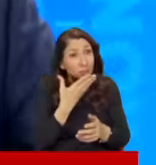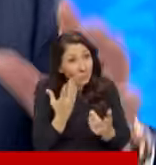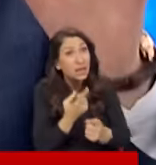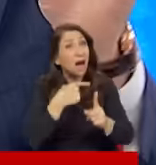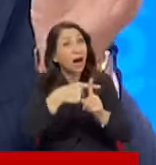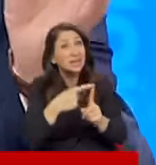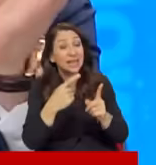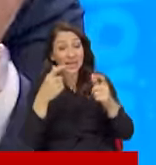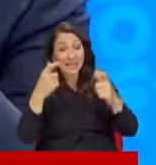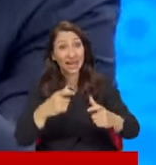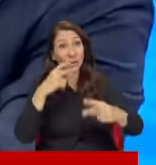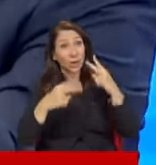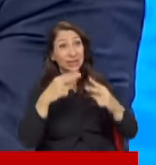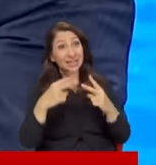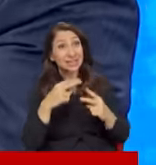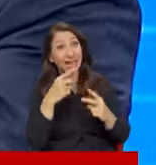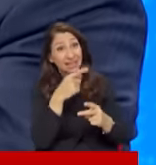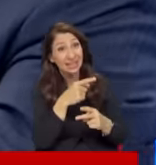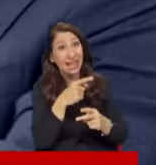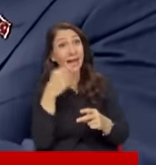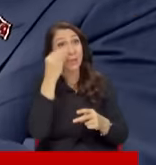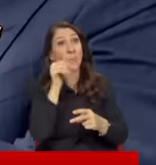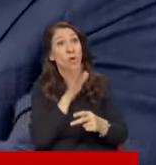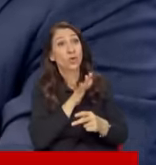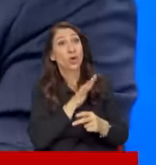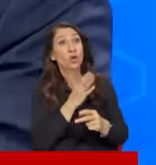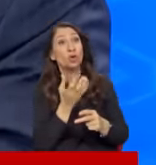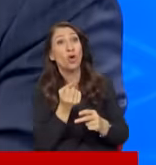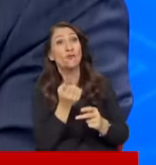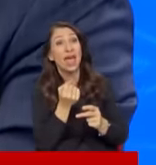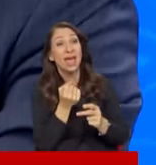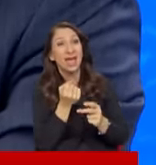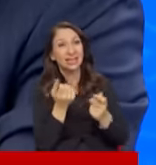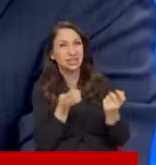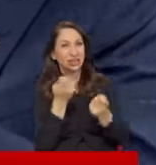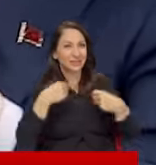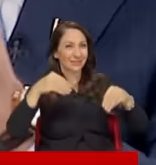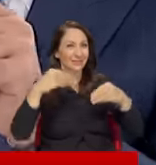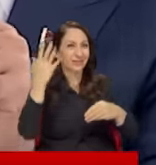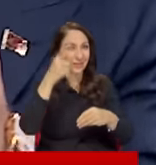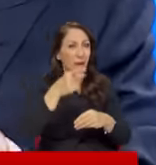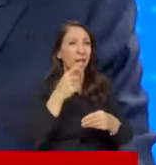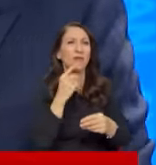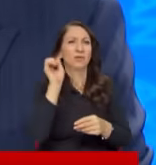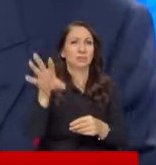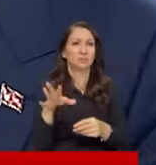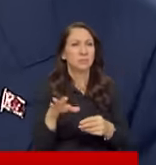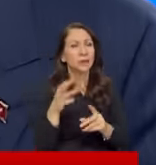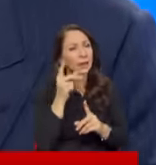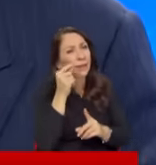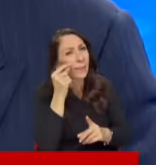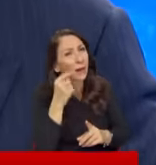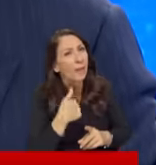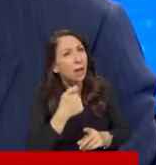üstü yani Kent Lokantası üzerinden Ekrem imamoğlu'nun köfte laf atıyorsun İlker Bey Ben